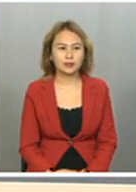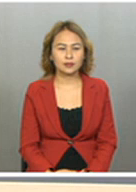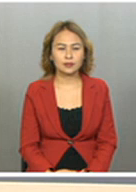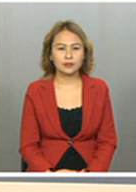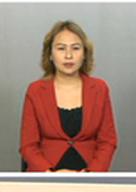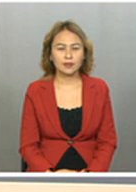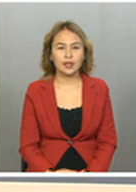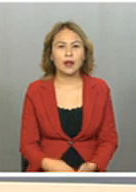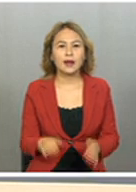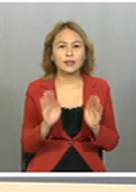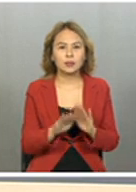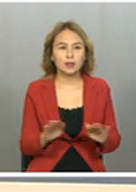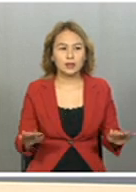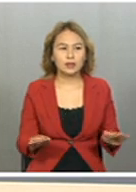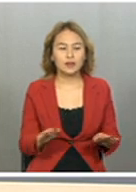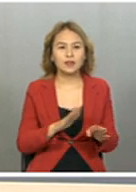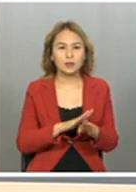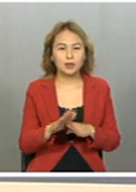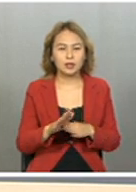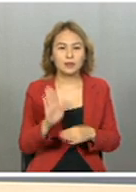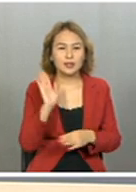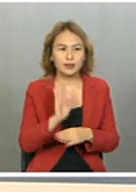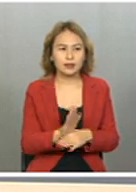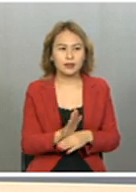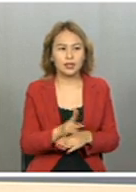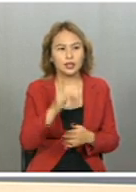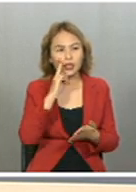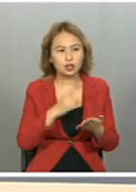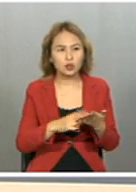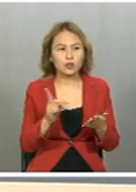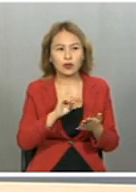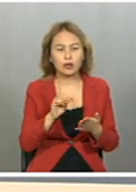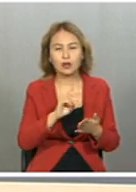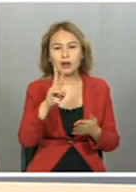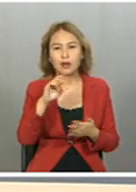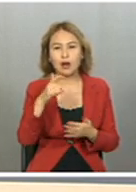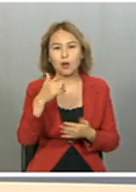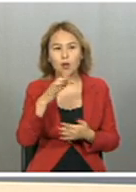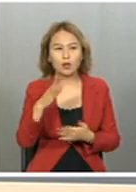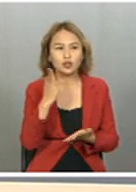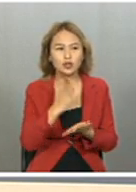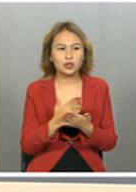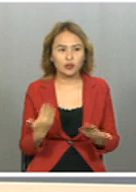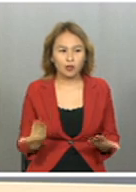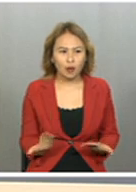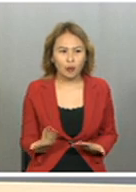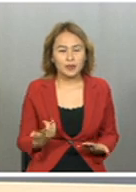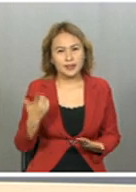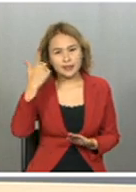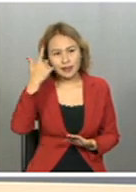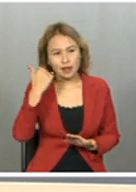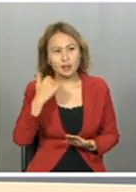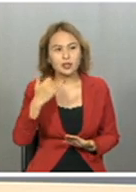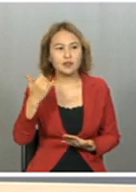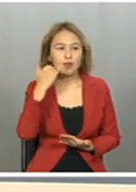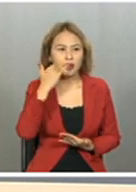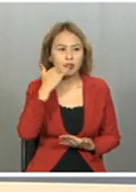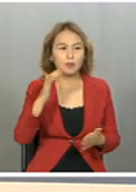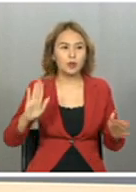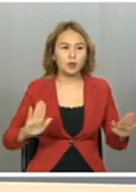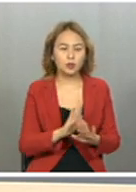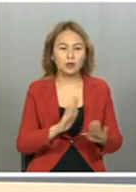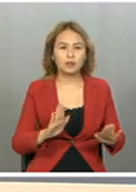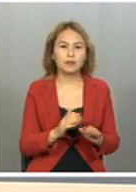Ребята, выполним задание. Докажите, что в глаголах «живем», «знают», «звонить»,